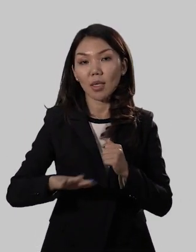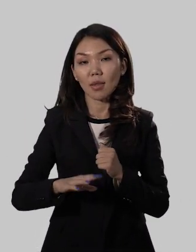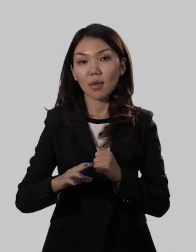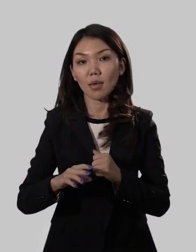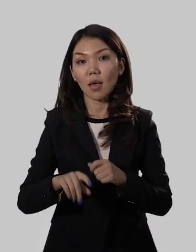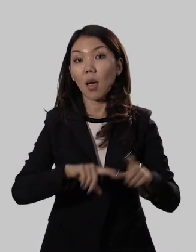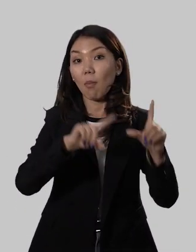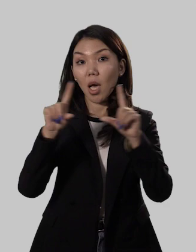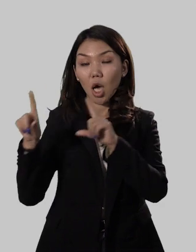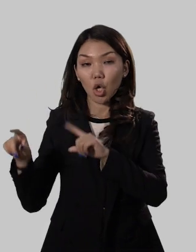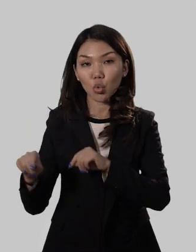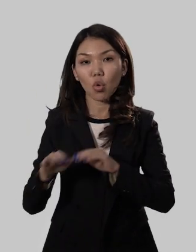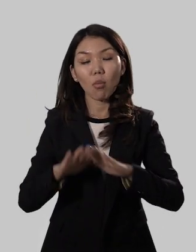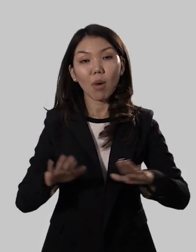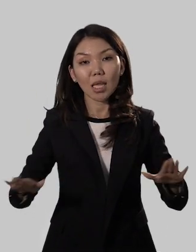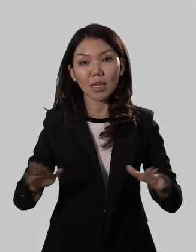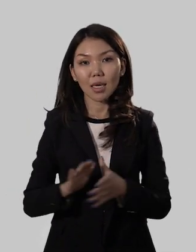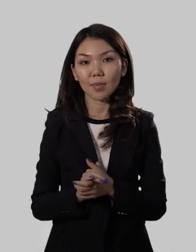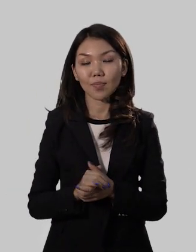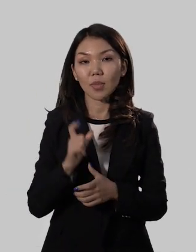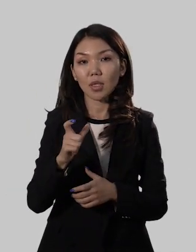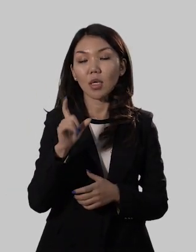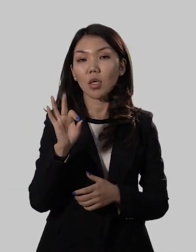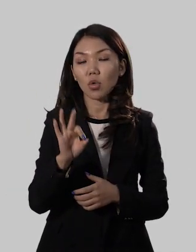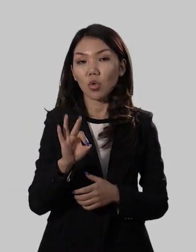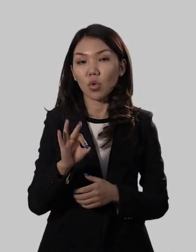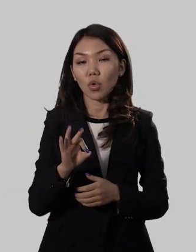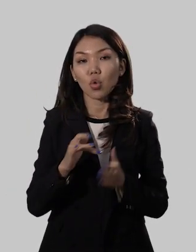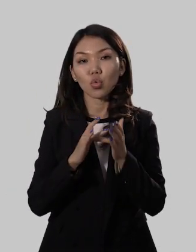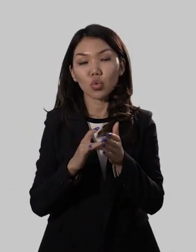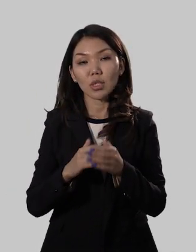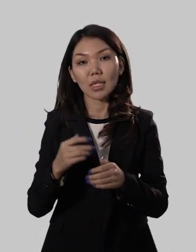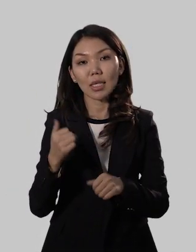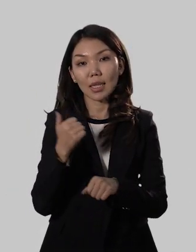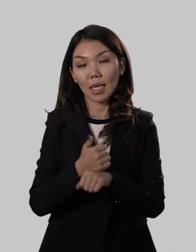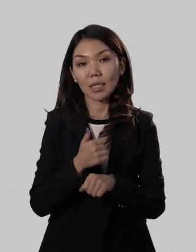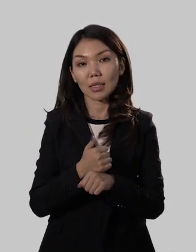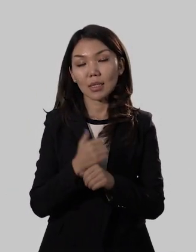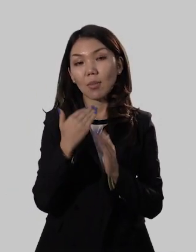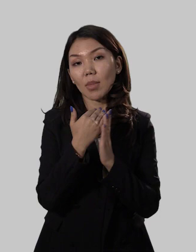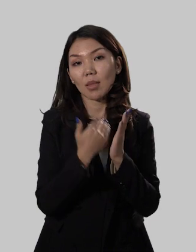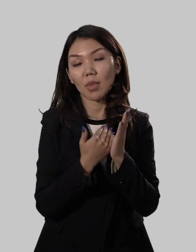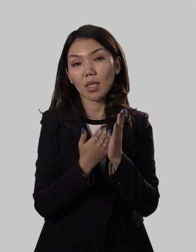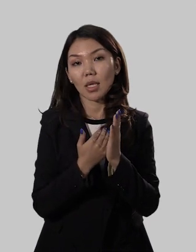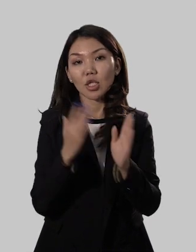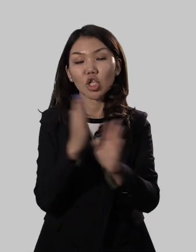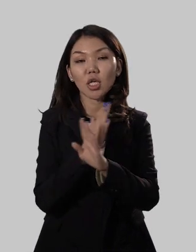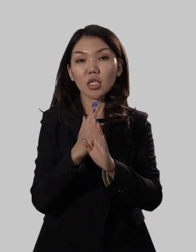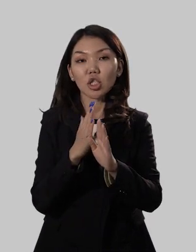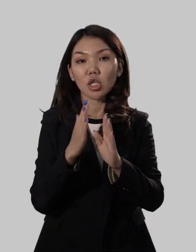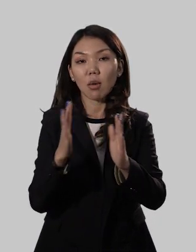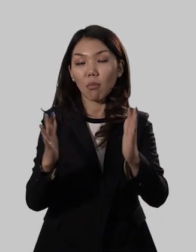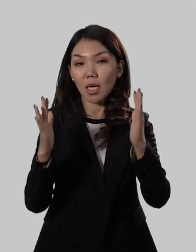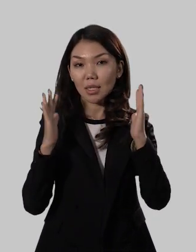баруу. Демек, балдар, экологиялык туризмдин негизги предмети бул жаратылыш